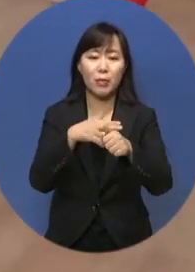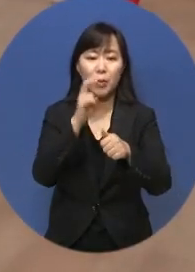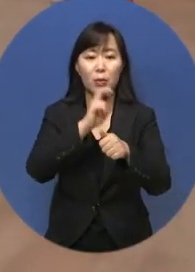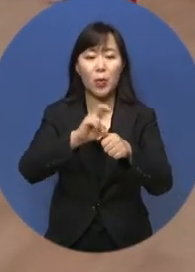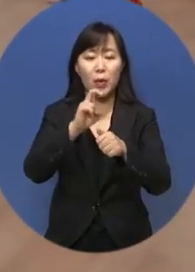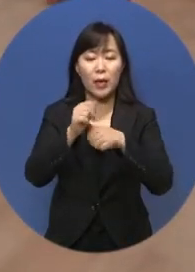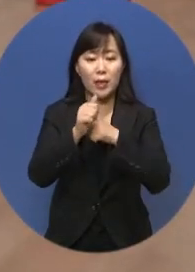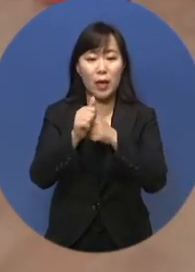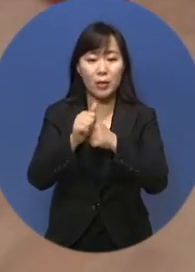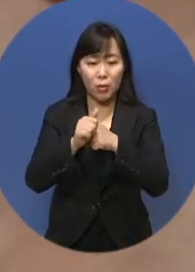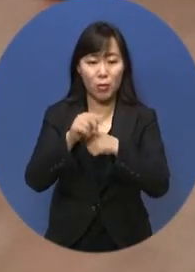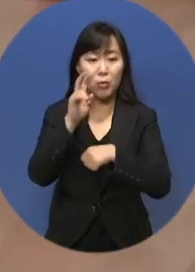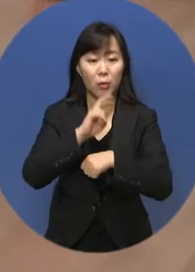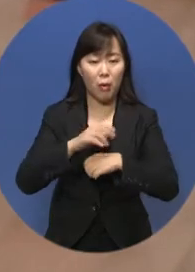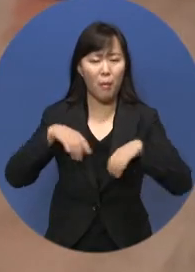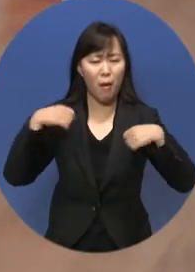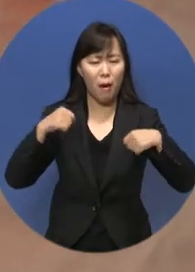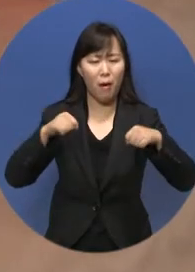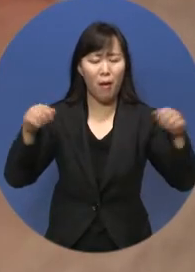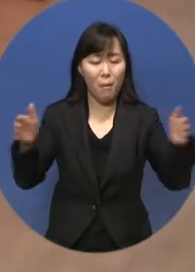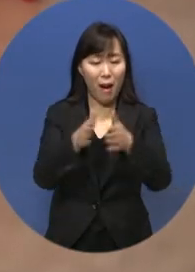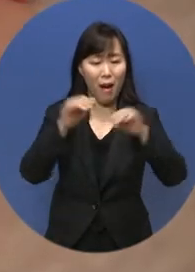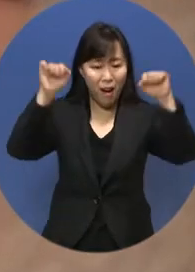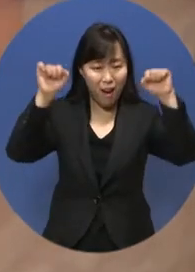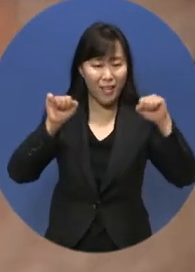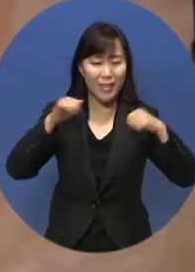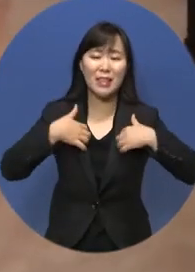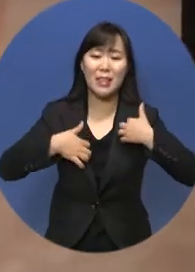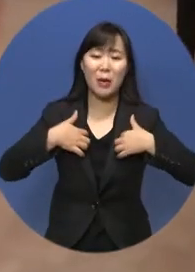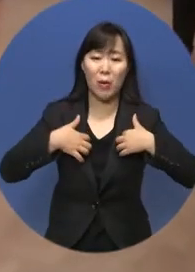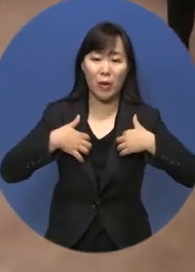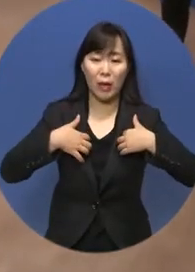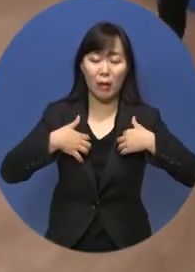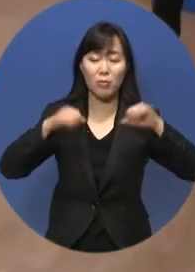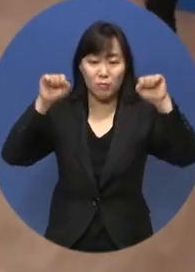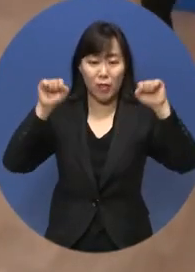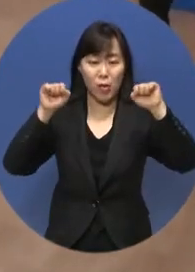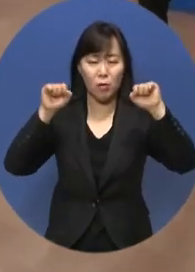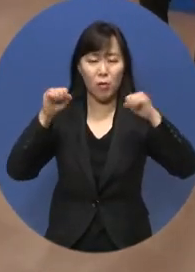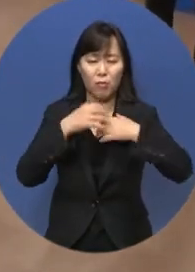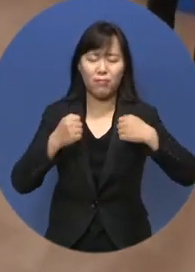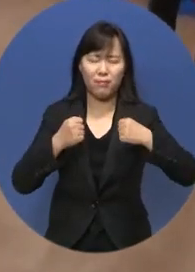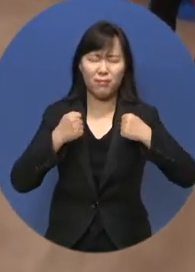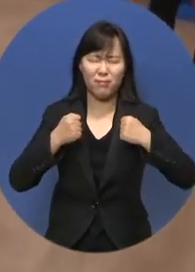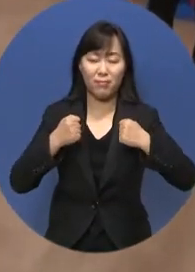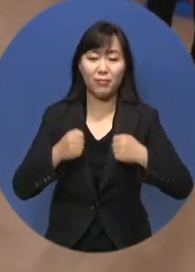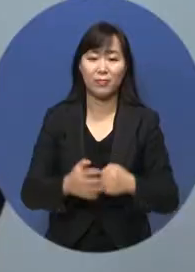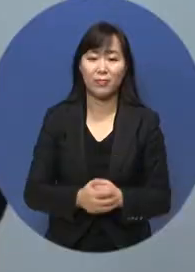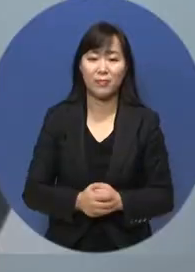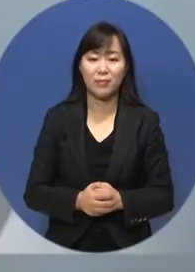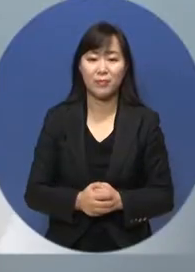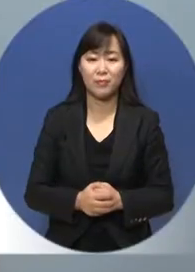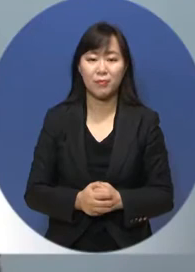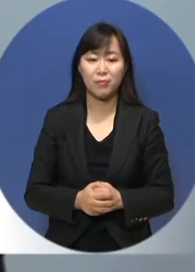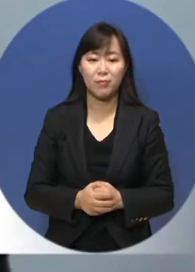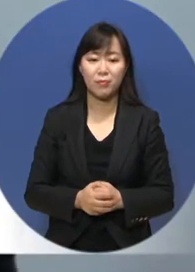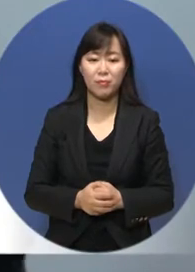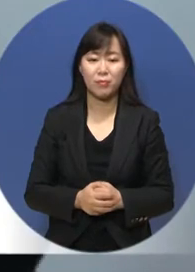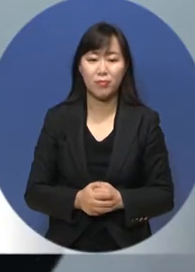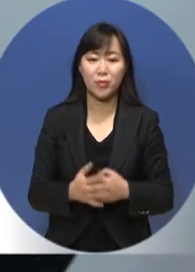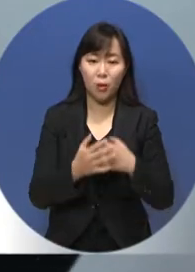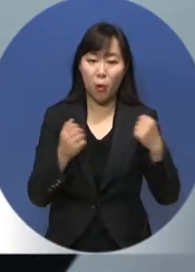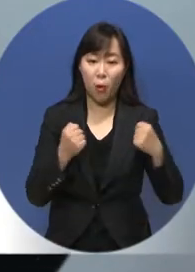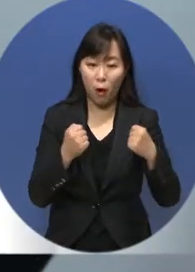맞추어 몸과 손발을 흔들며 즐겁게 흥체조를 하면서 건강을 다지고 있습니다.